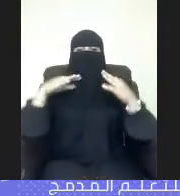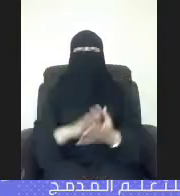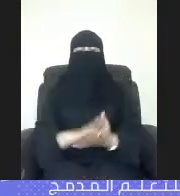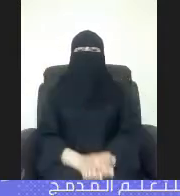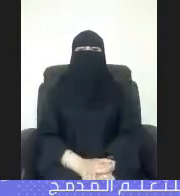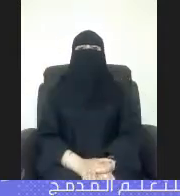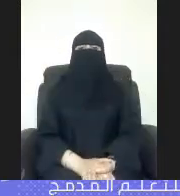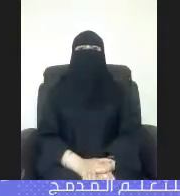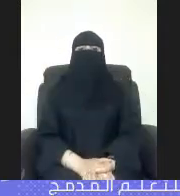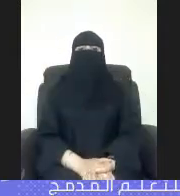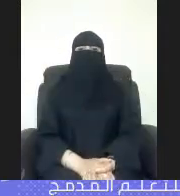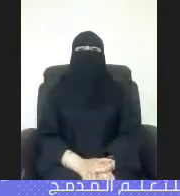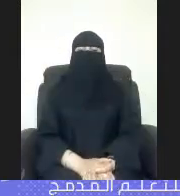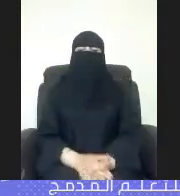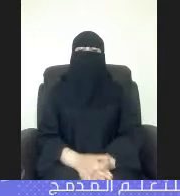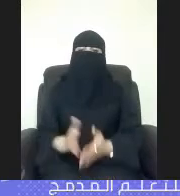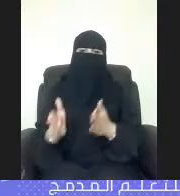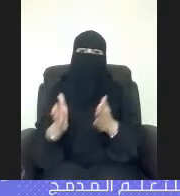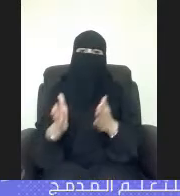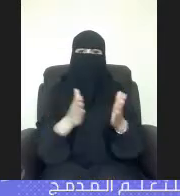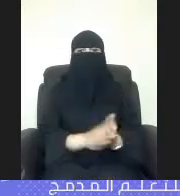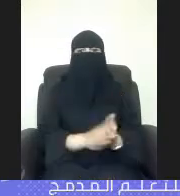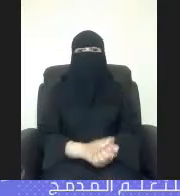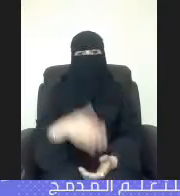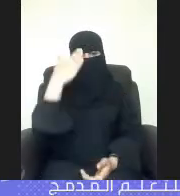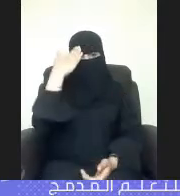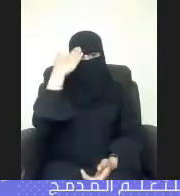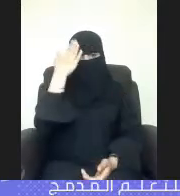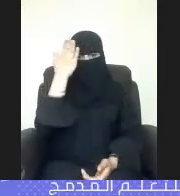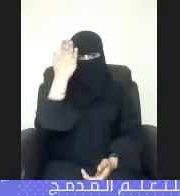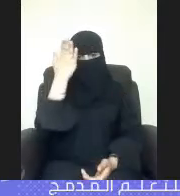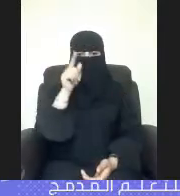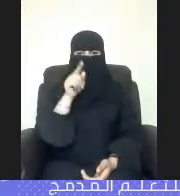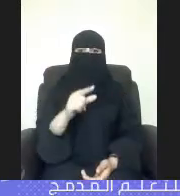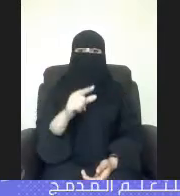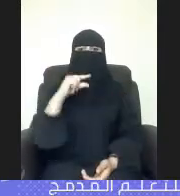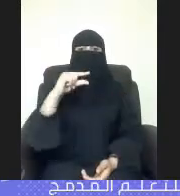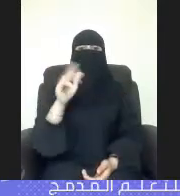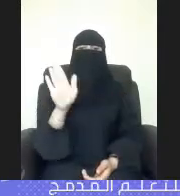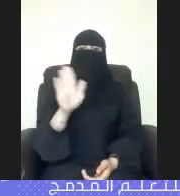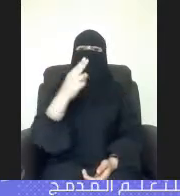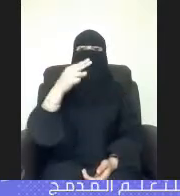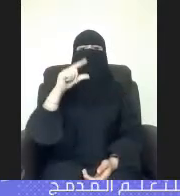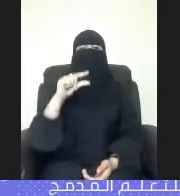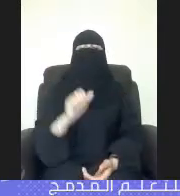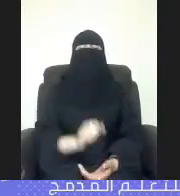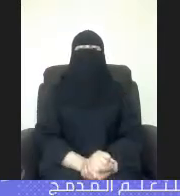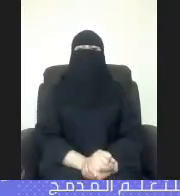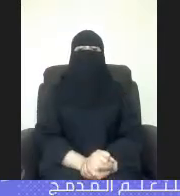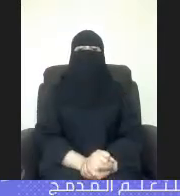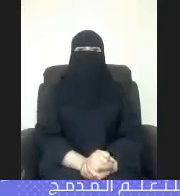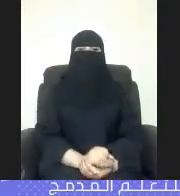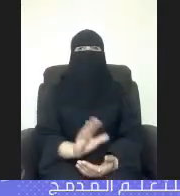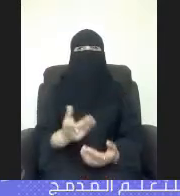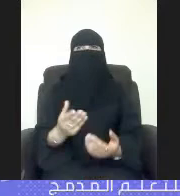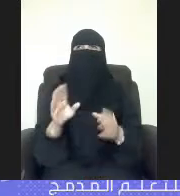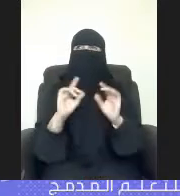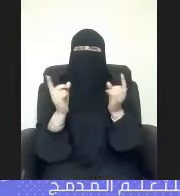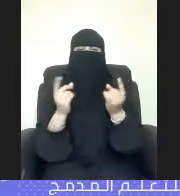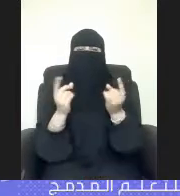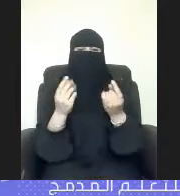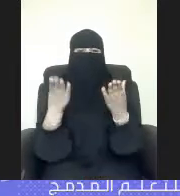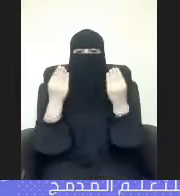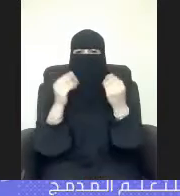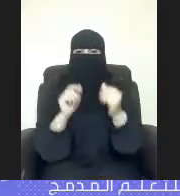والشكر أيضا موصول لك سعادتك على دعمك اللامحدود فيما يخص الشؤون التعليمية